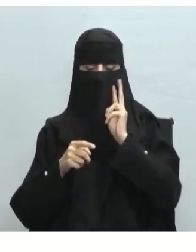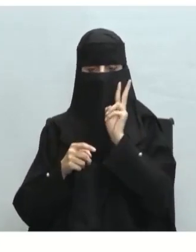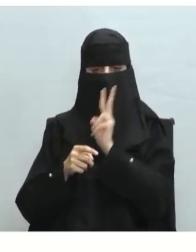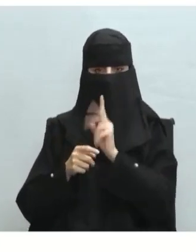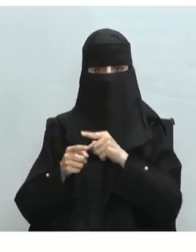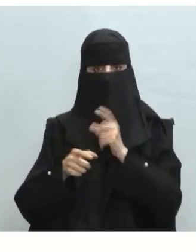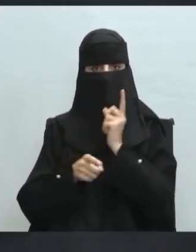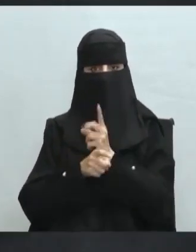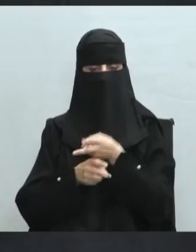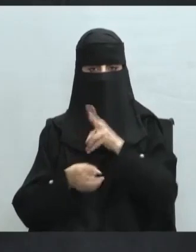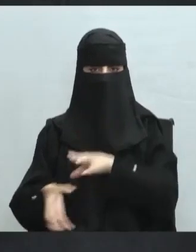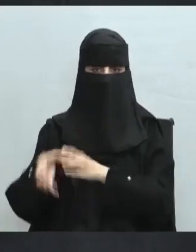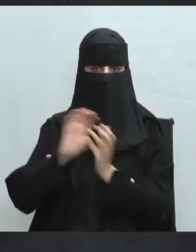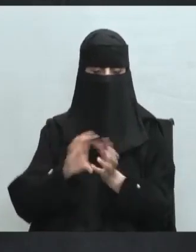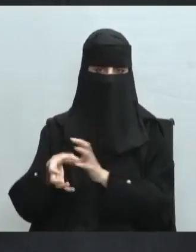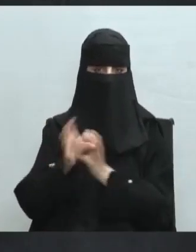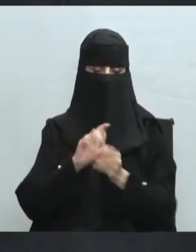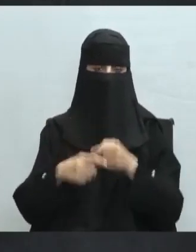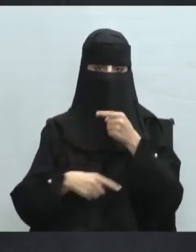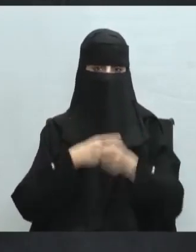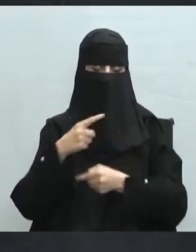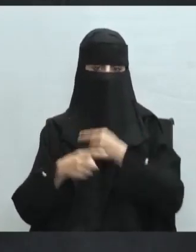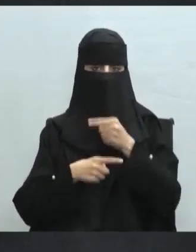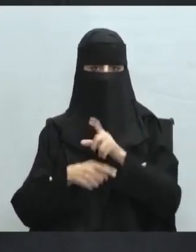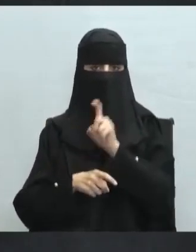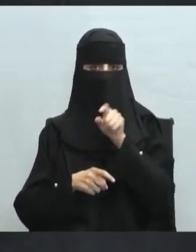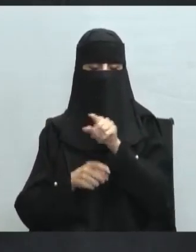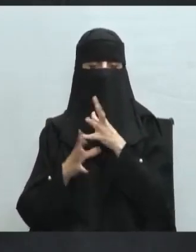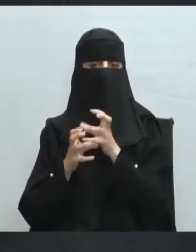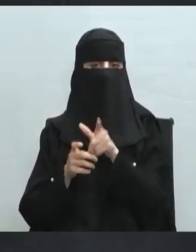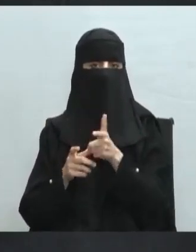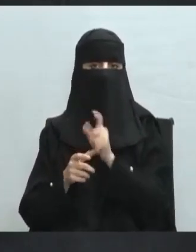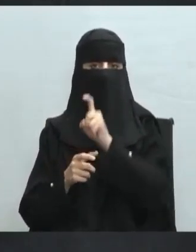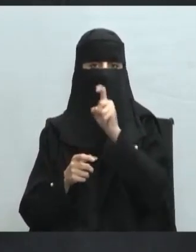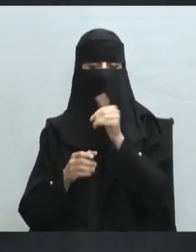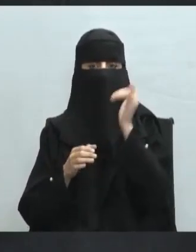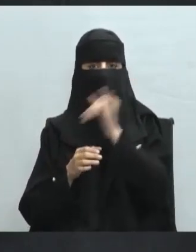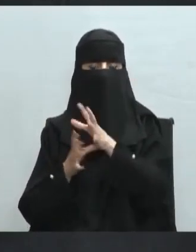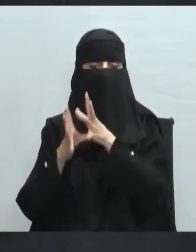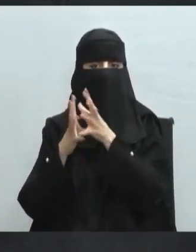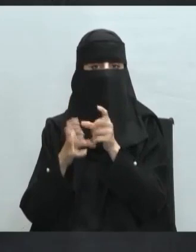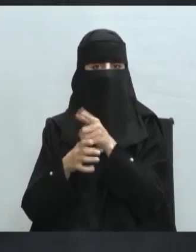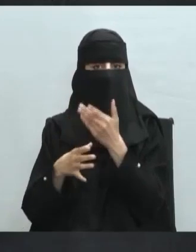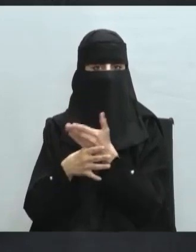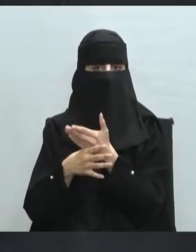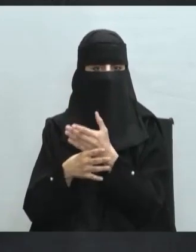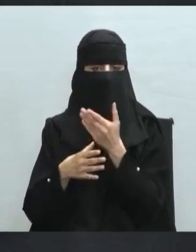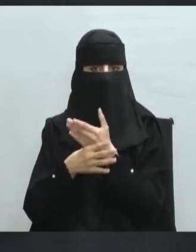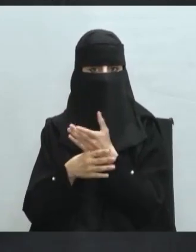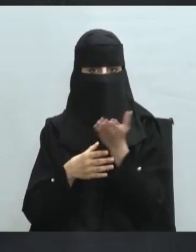اخر واي سؤال يعبر عن هذا المستوى المقصود به التفسير تفسير وتحليل ما دارى في